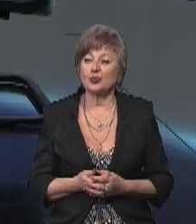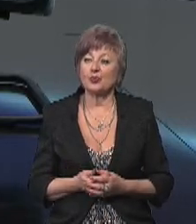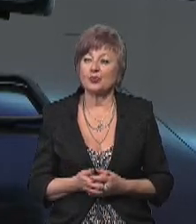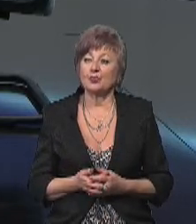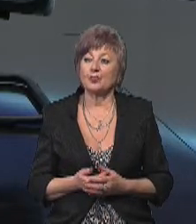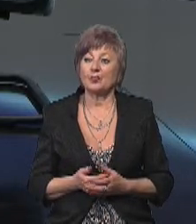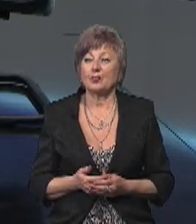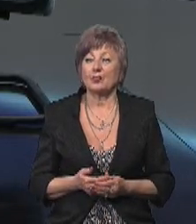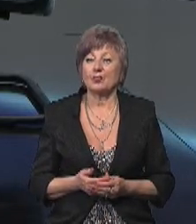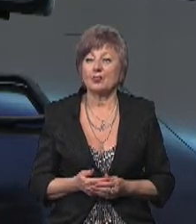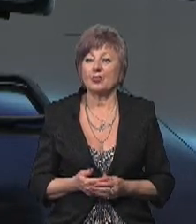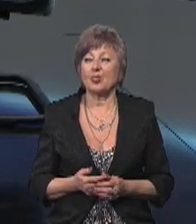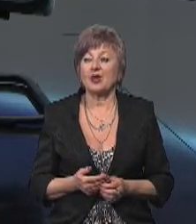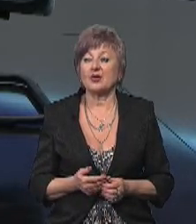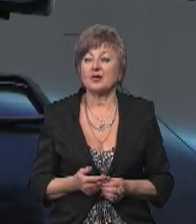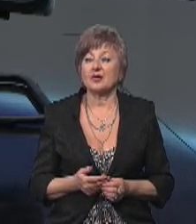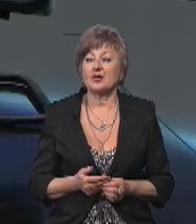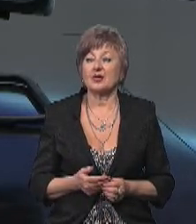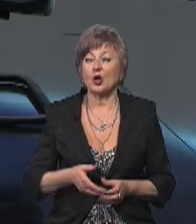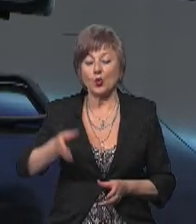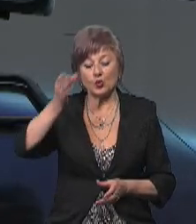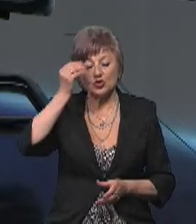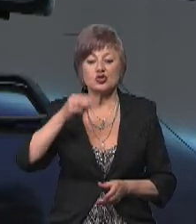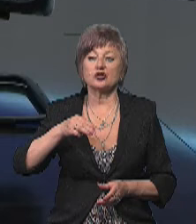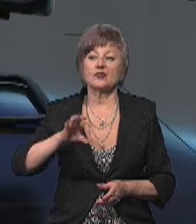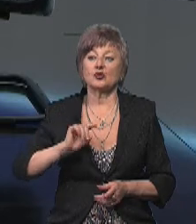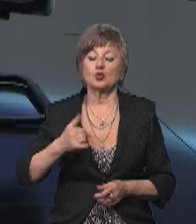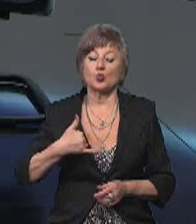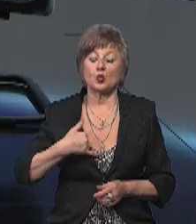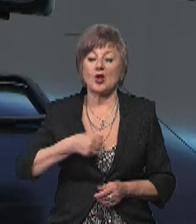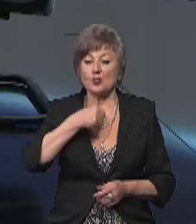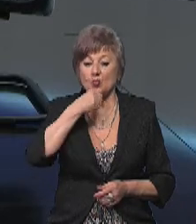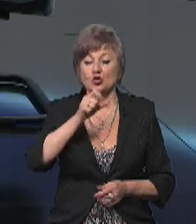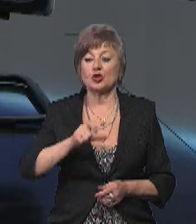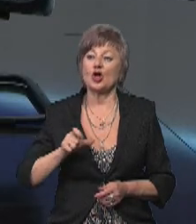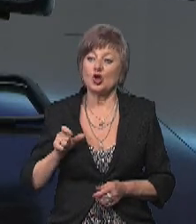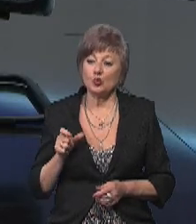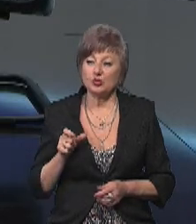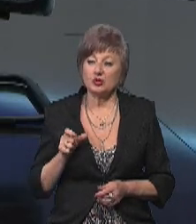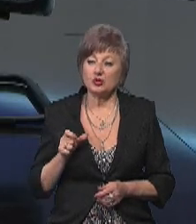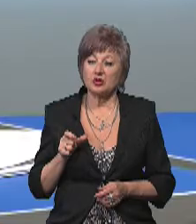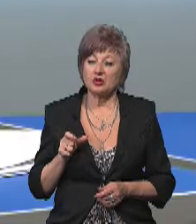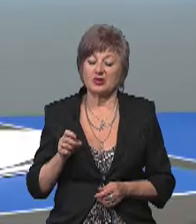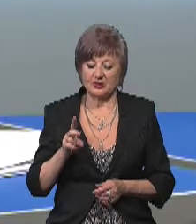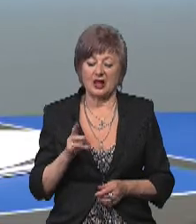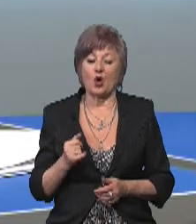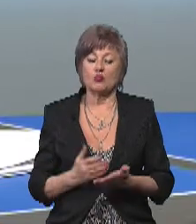пані Марія? Марина, перепрошую. Учитывая то, що у нас пожилі люди на обслуживанні,